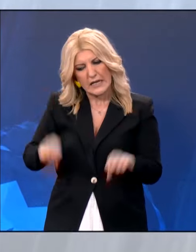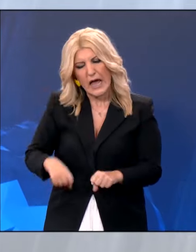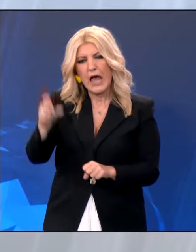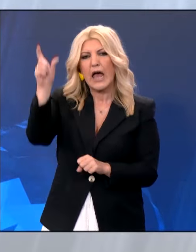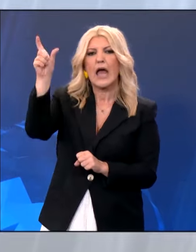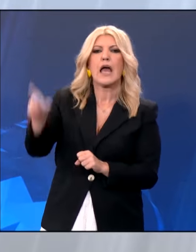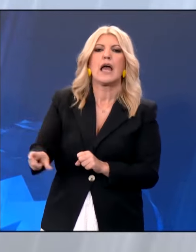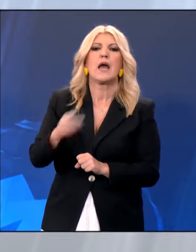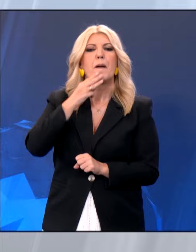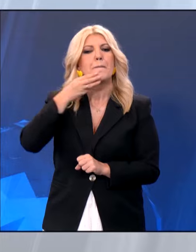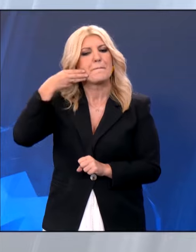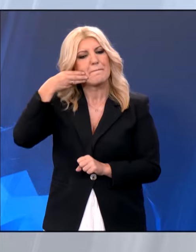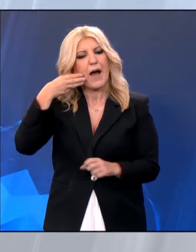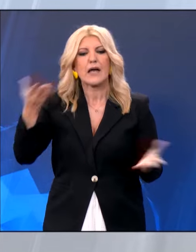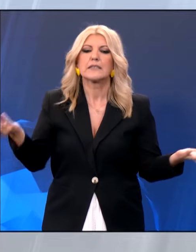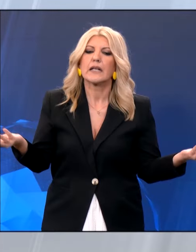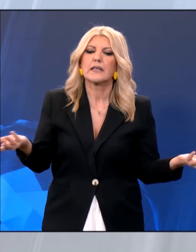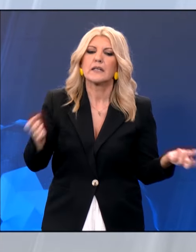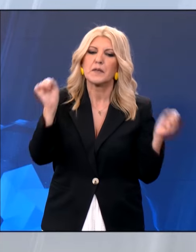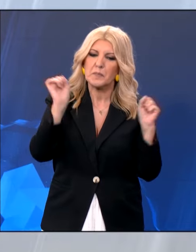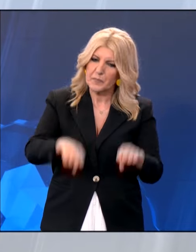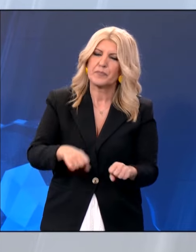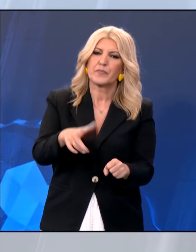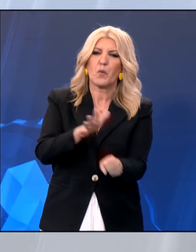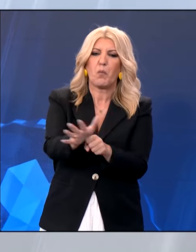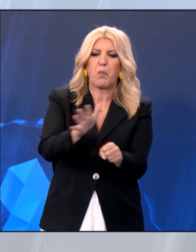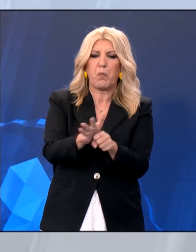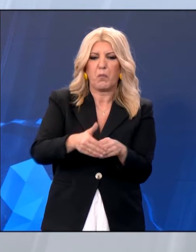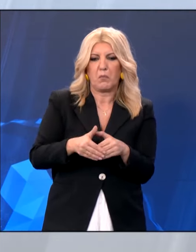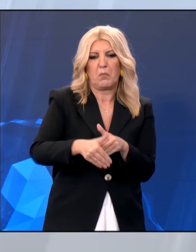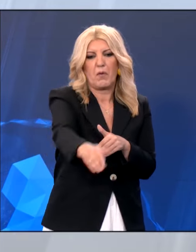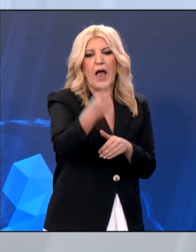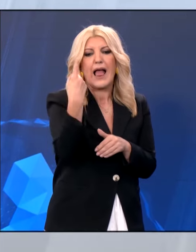στο debate. Listen, we've got 130 days. I'm counting.